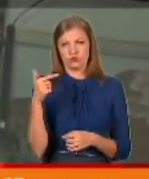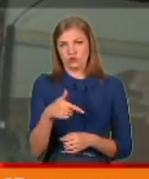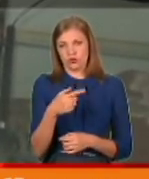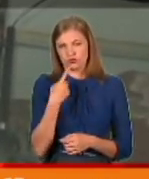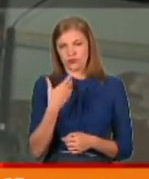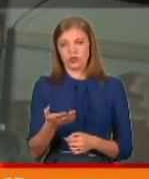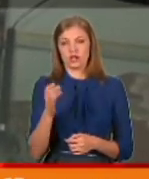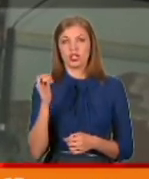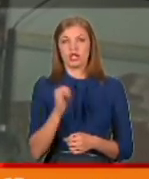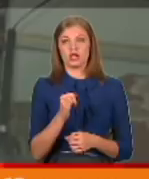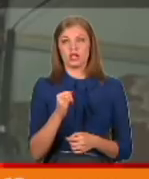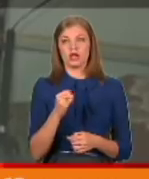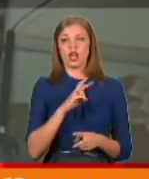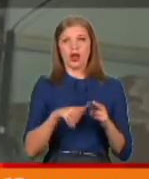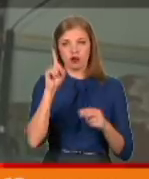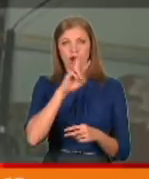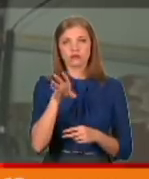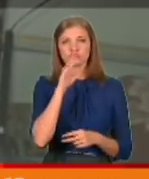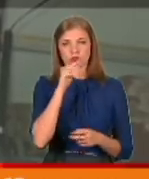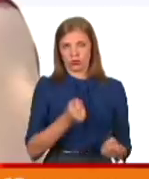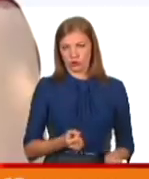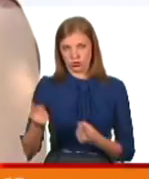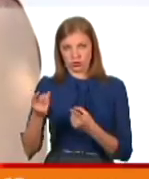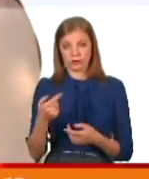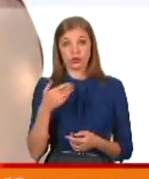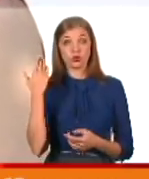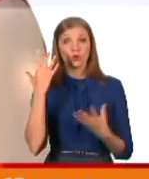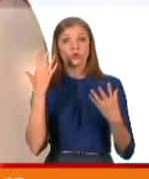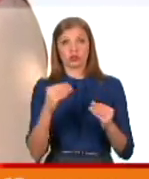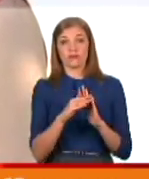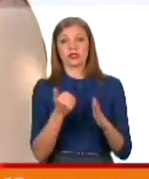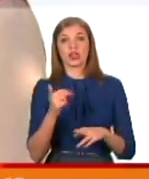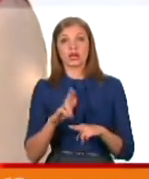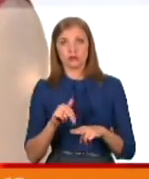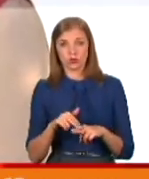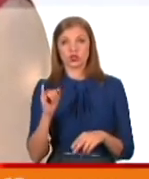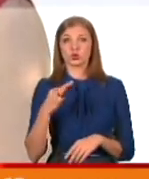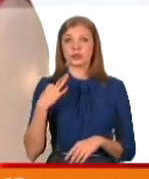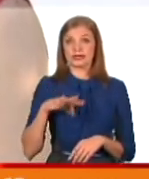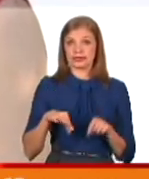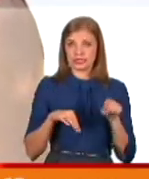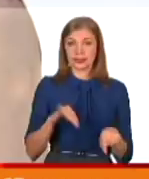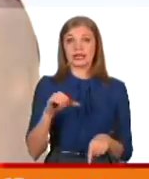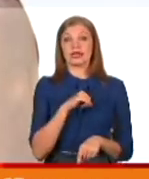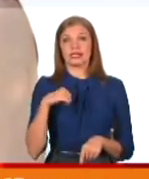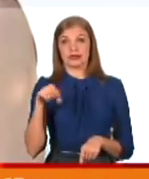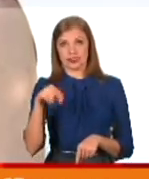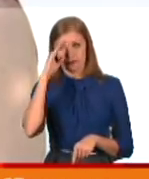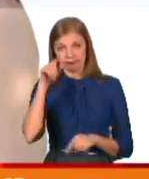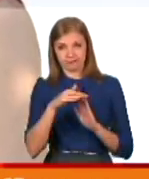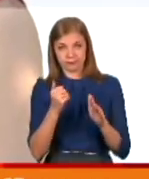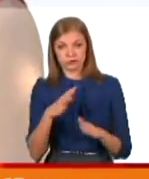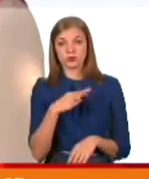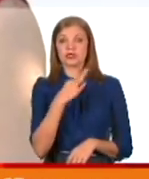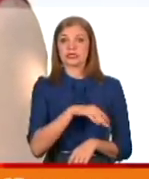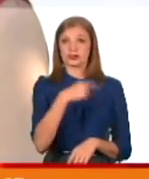говоря. Я взяв як щенка, то викинув мене звідси. Того дня викликали поліцію і син цього чоловіка, і сам пан Григорій.